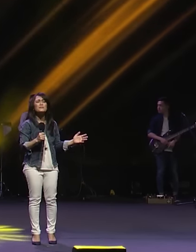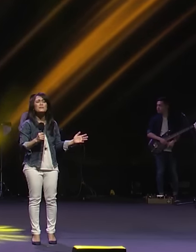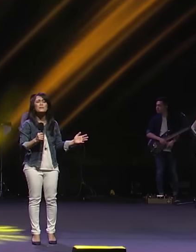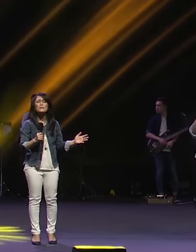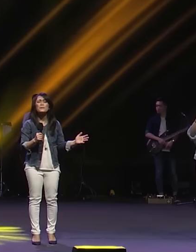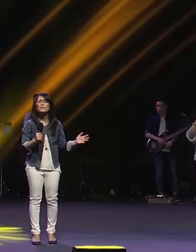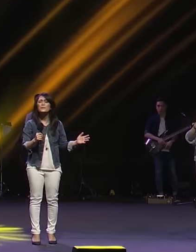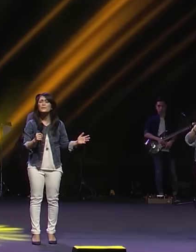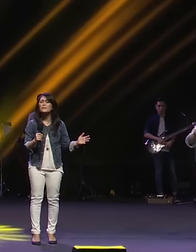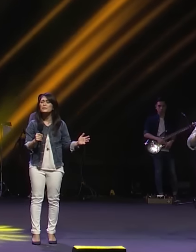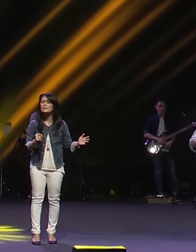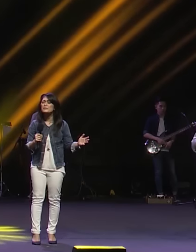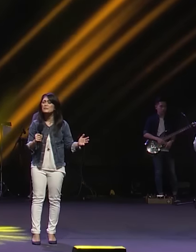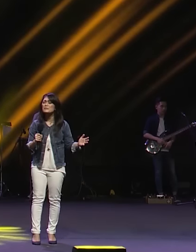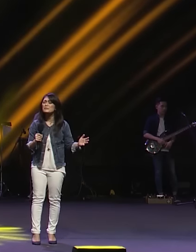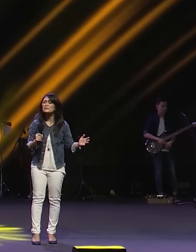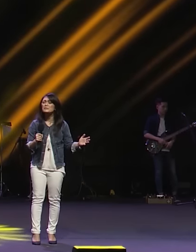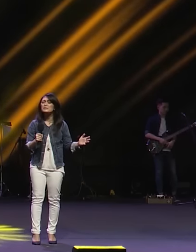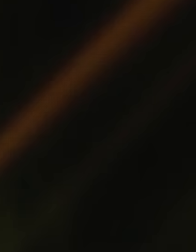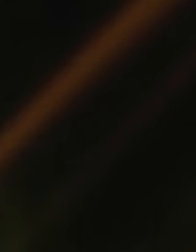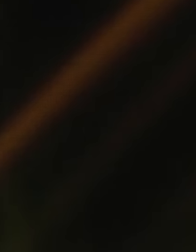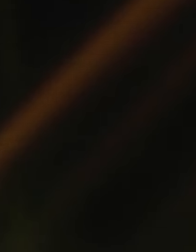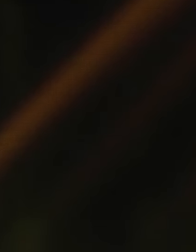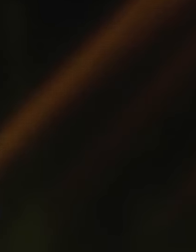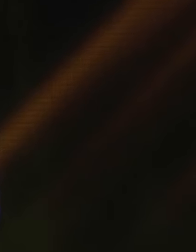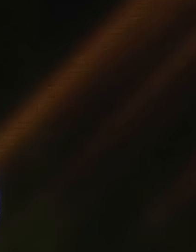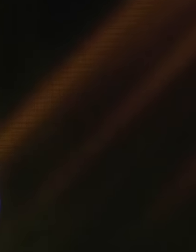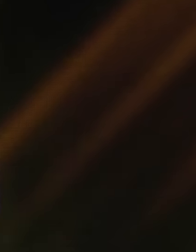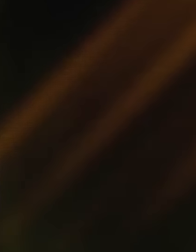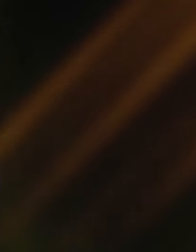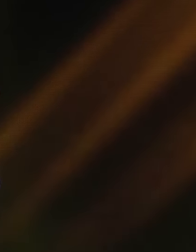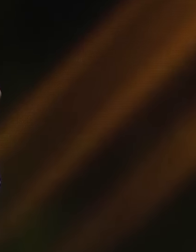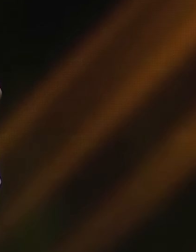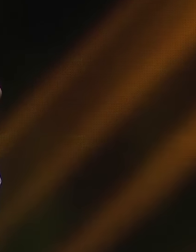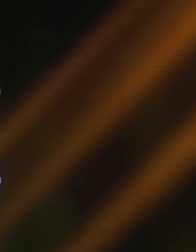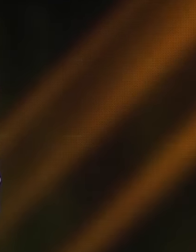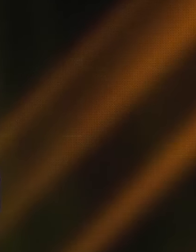Sungguh hati kami tenang bersamamu, Tuhan. Haleluya.